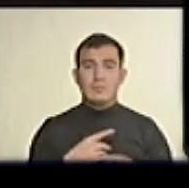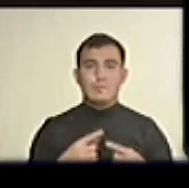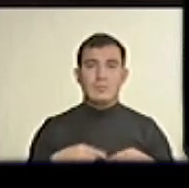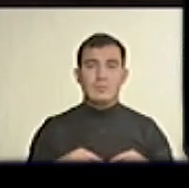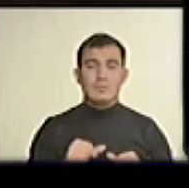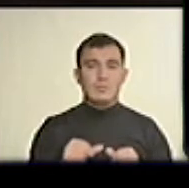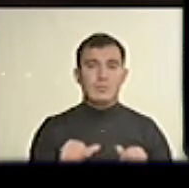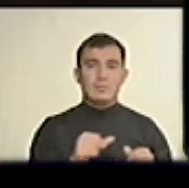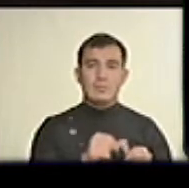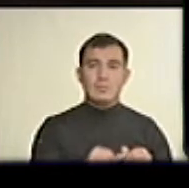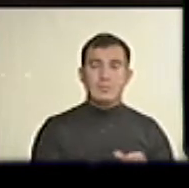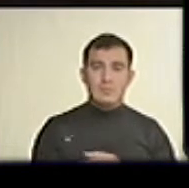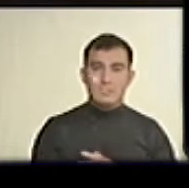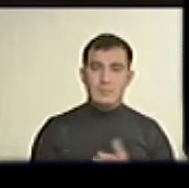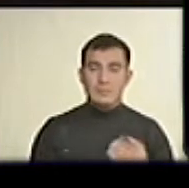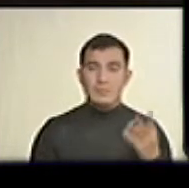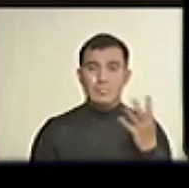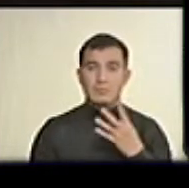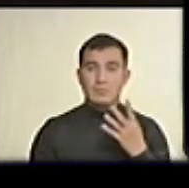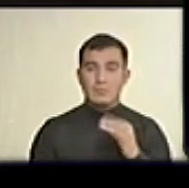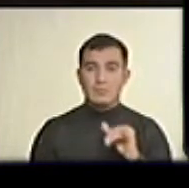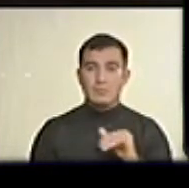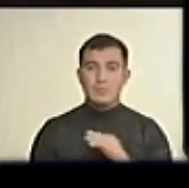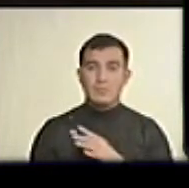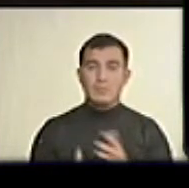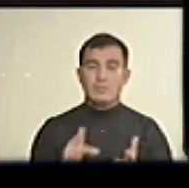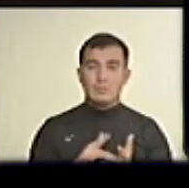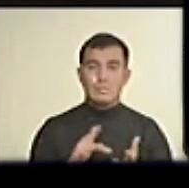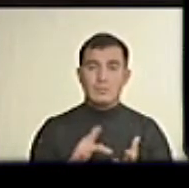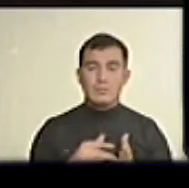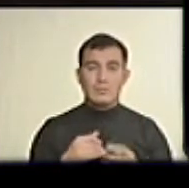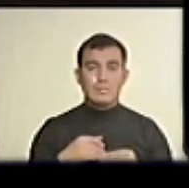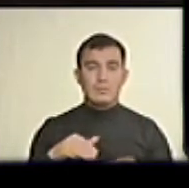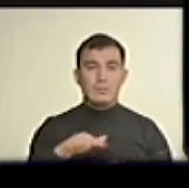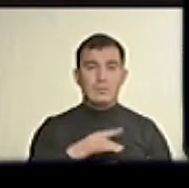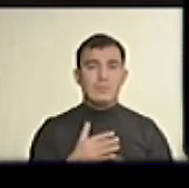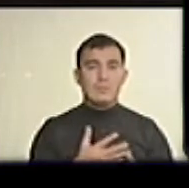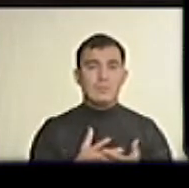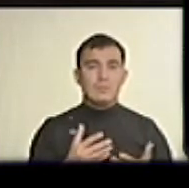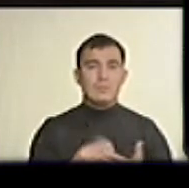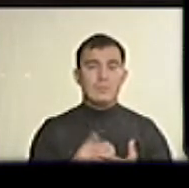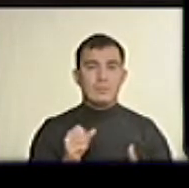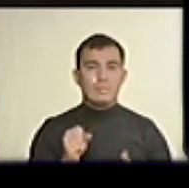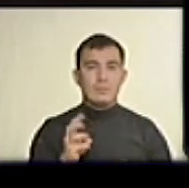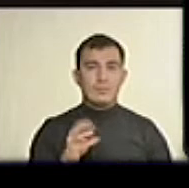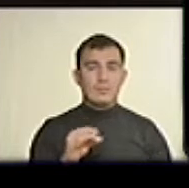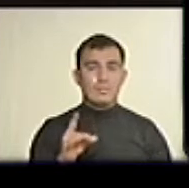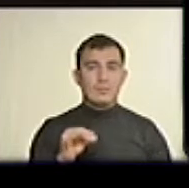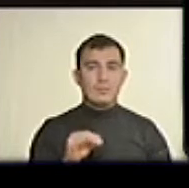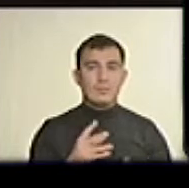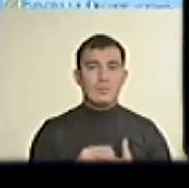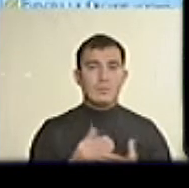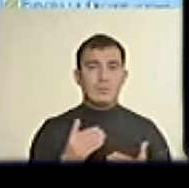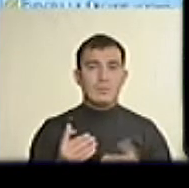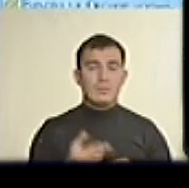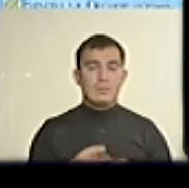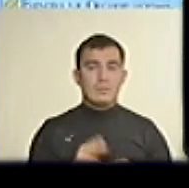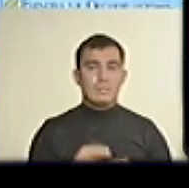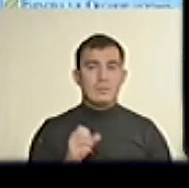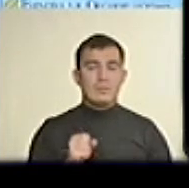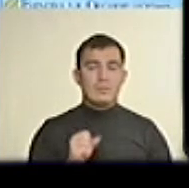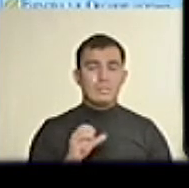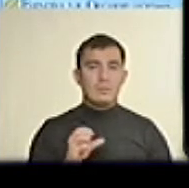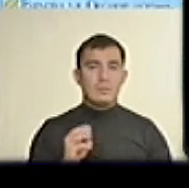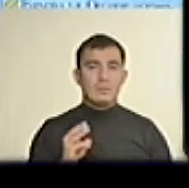xonliklar. Va 4-chi tamoyilimiz O'rta Osiyo musulmonlar amiri sifatida Astraxandan Makkaga